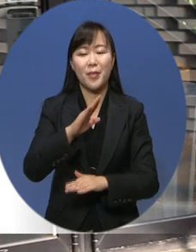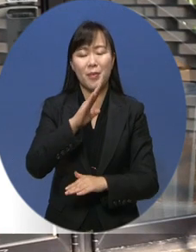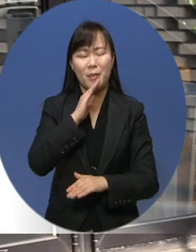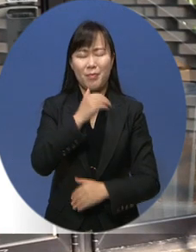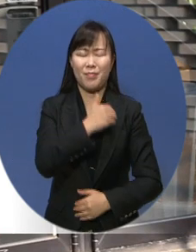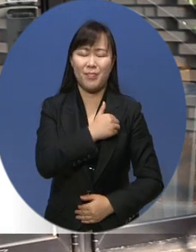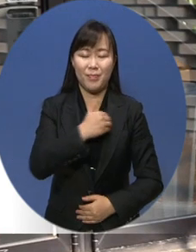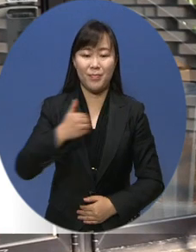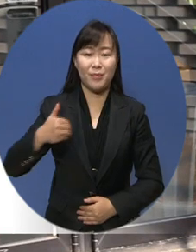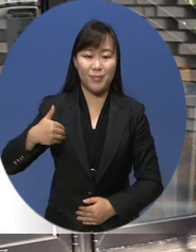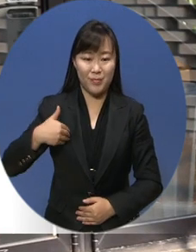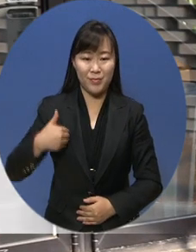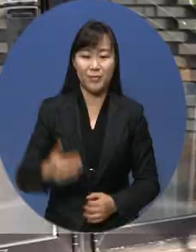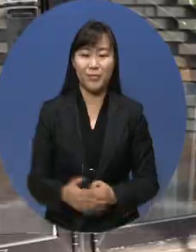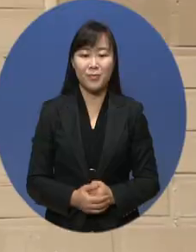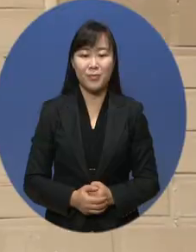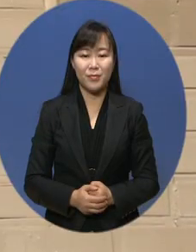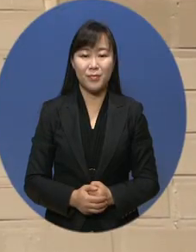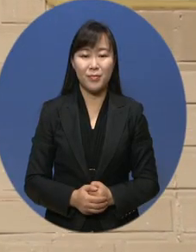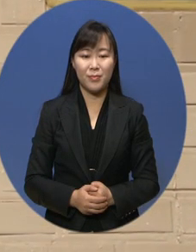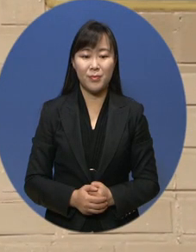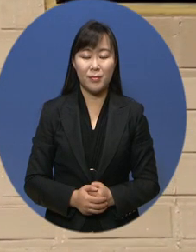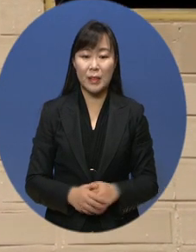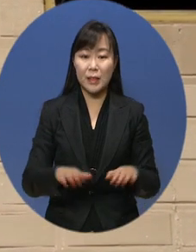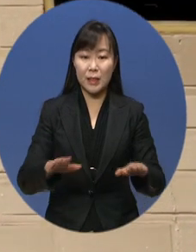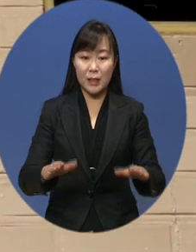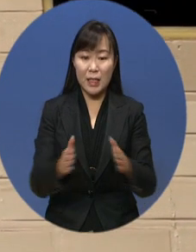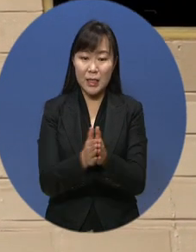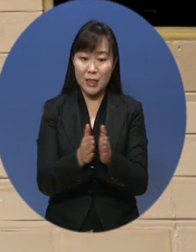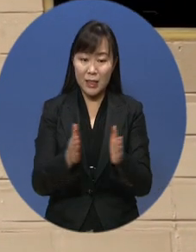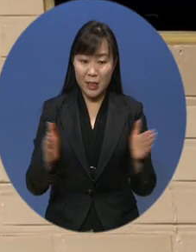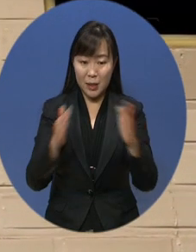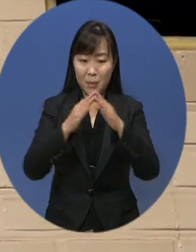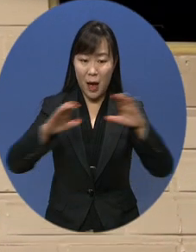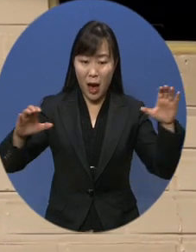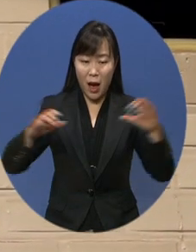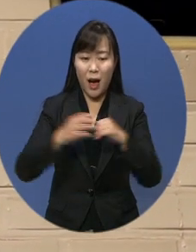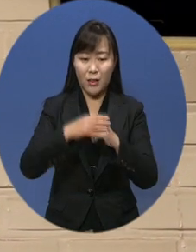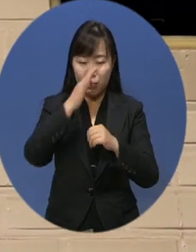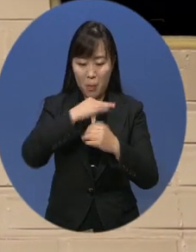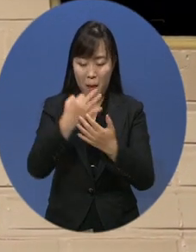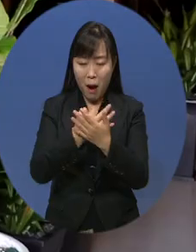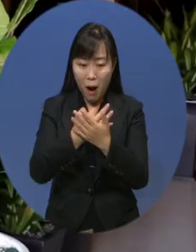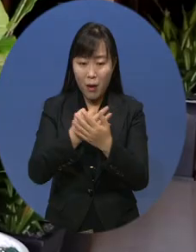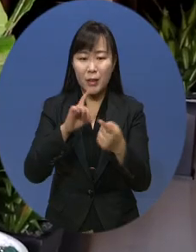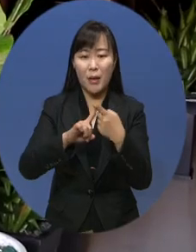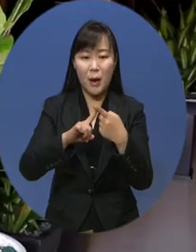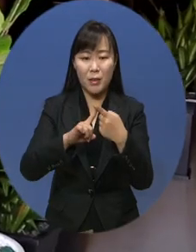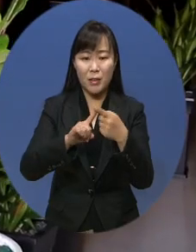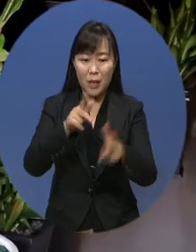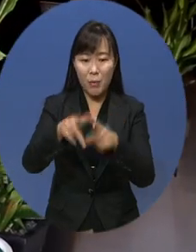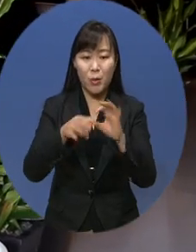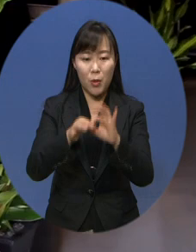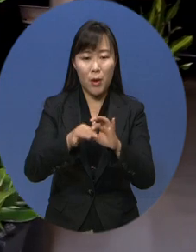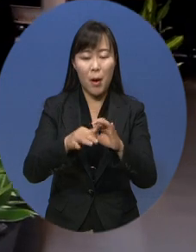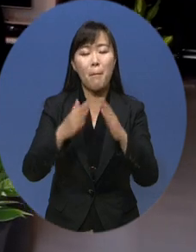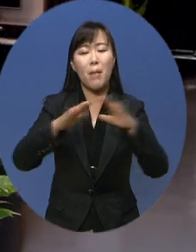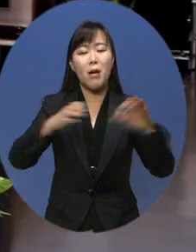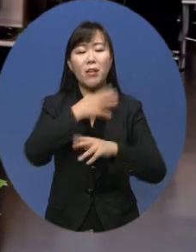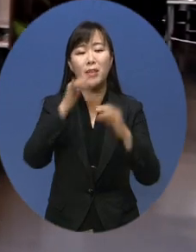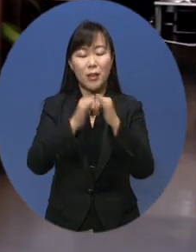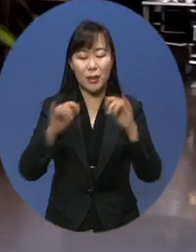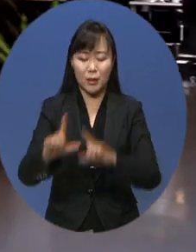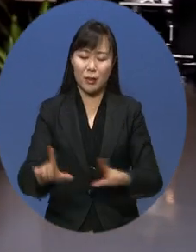대해서 만족스럽고요. 이제 시작된 마을 수익 창출 사업을 통해 마을